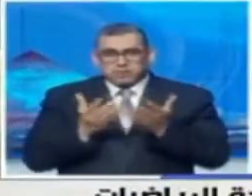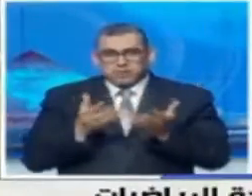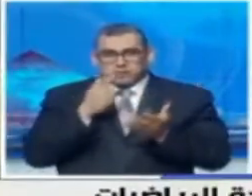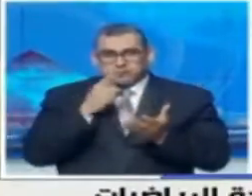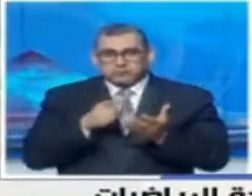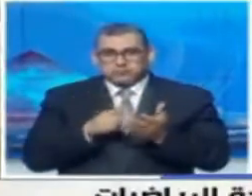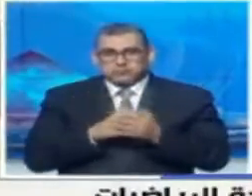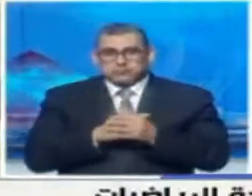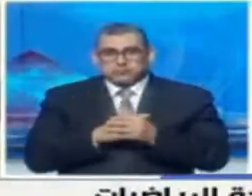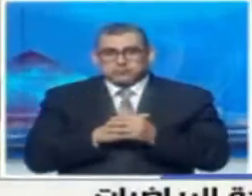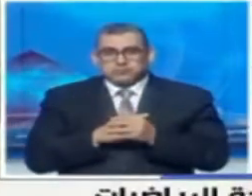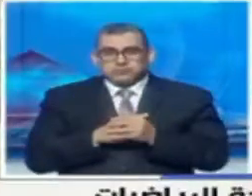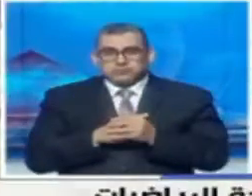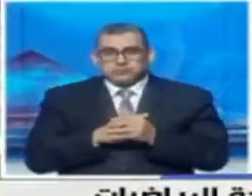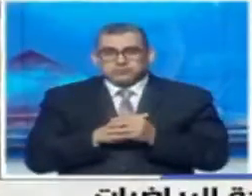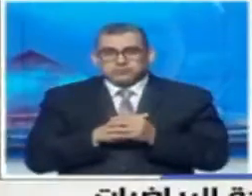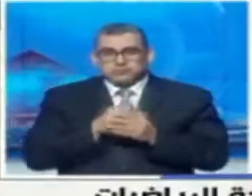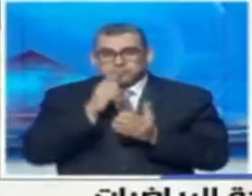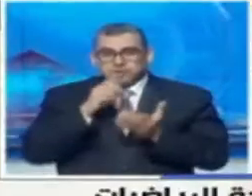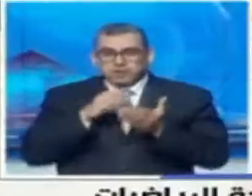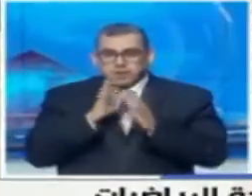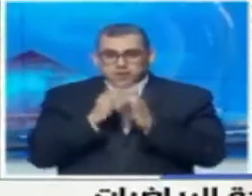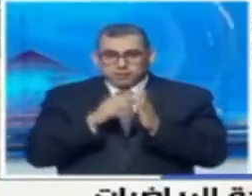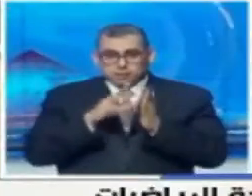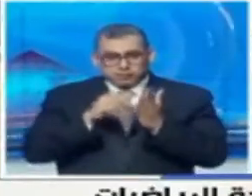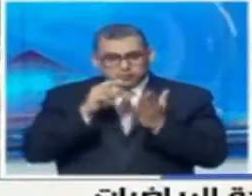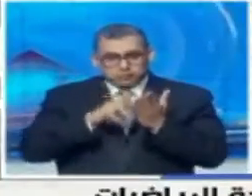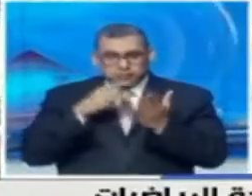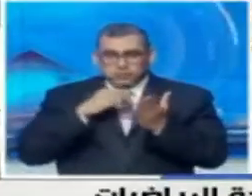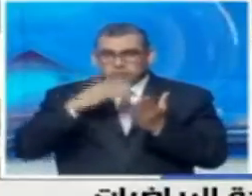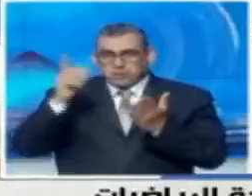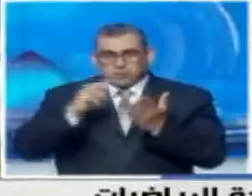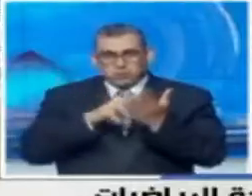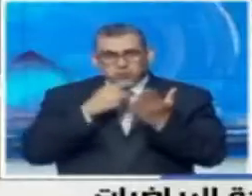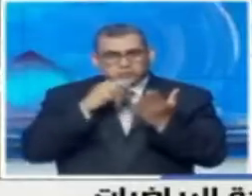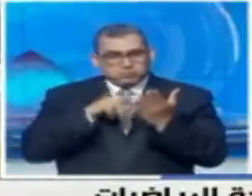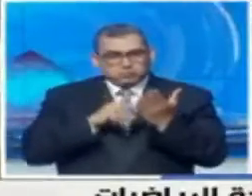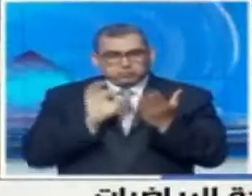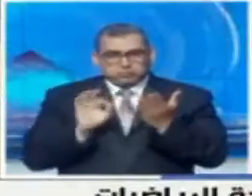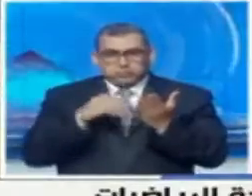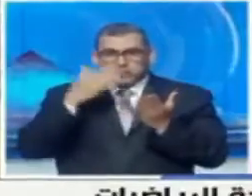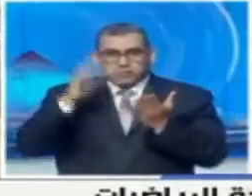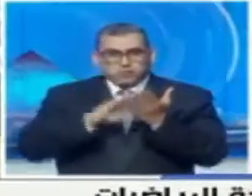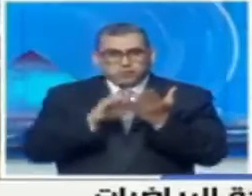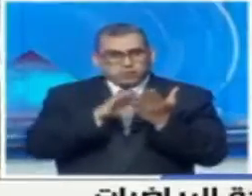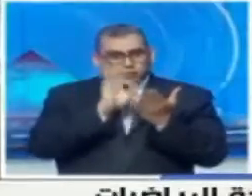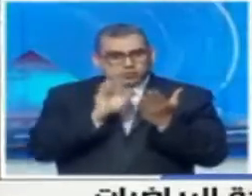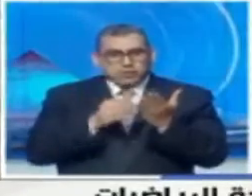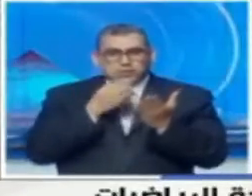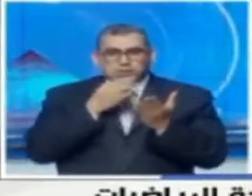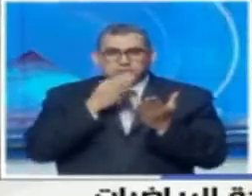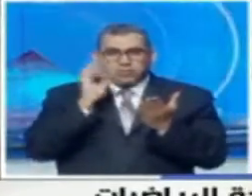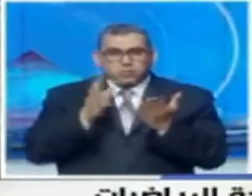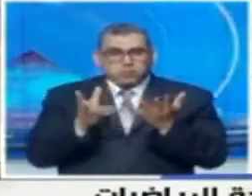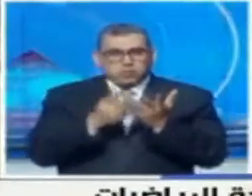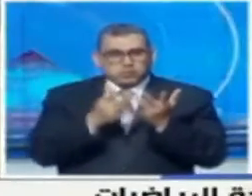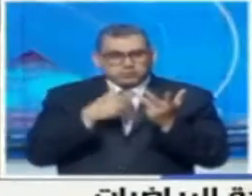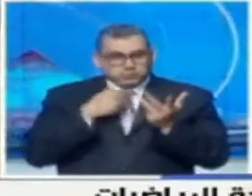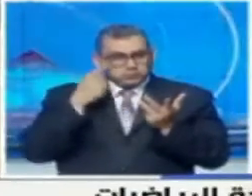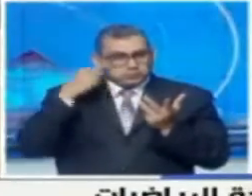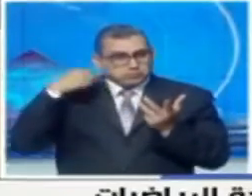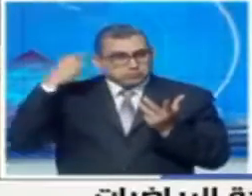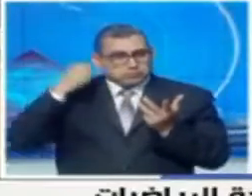مش أكتر. جات لكم من المنهج؟ جات لنا من المنهج أه تمام، بس مش فيش أي حاجة يعني جات من بره المنهج غير حاجات قليلة قوي كانت محتاجة